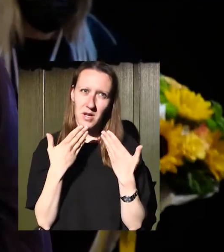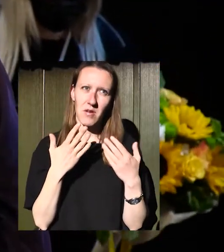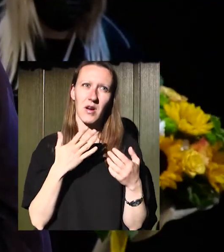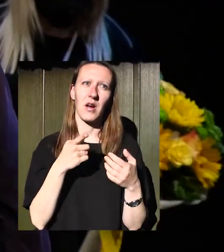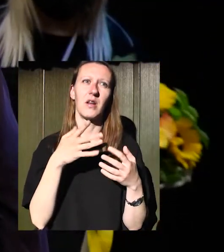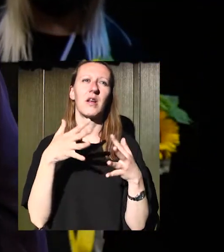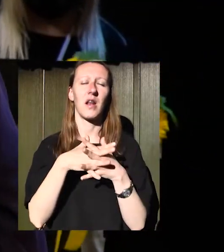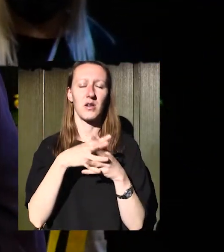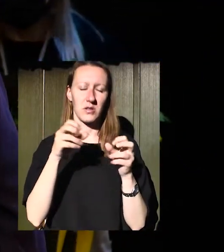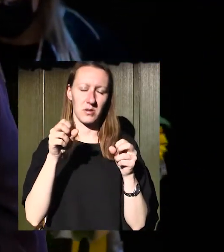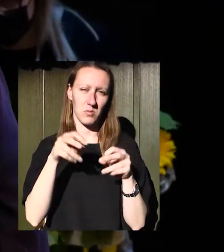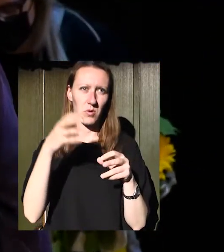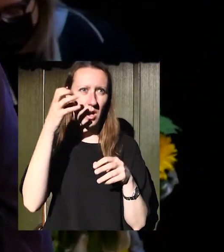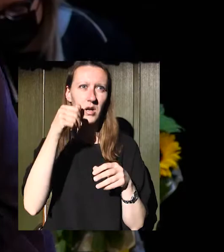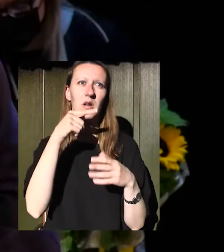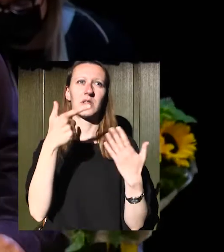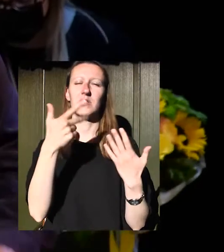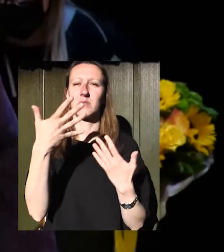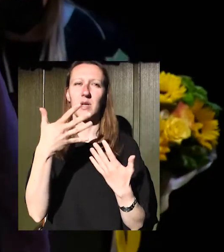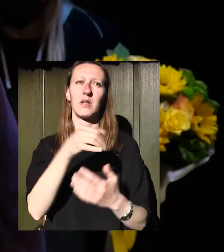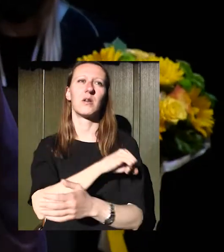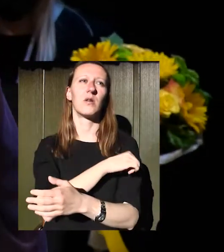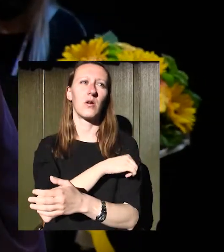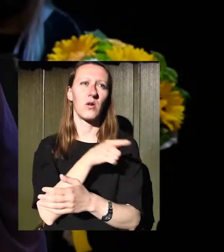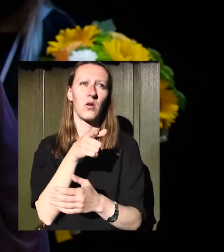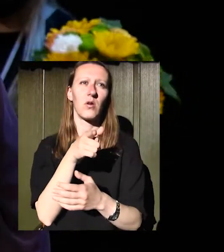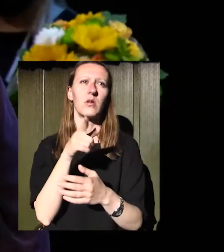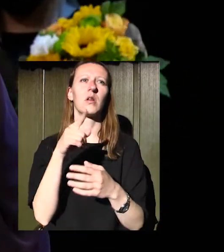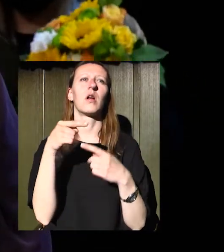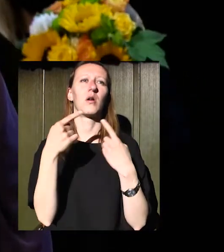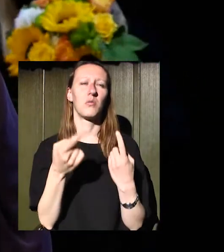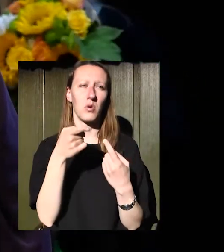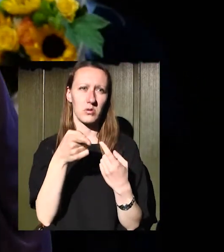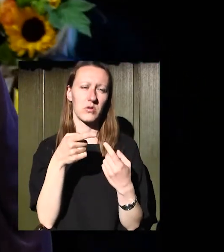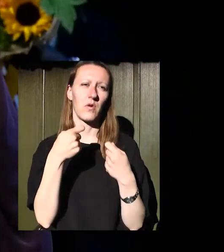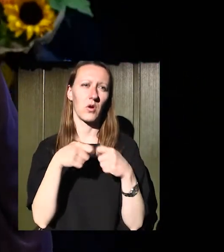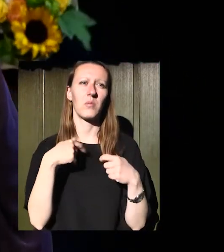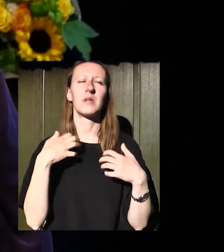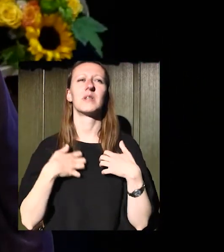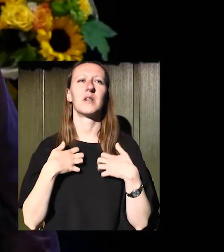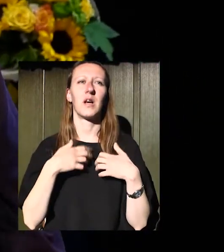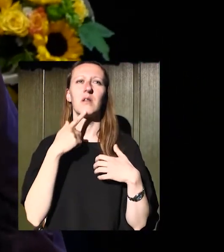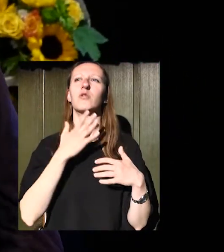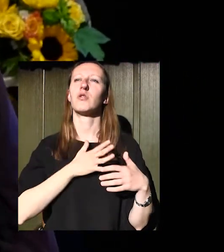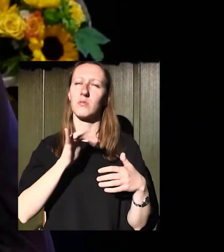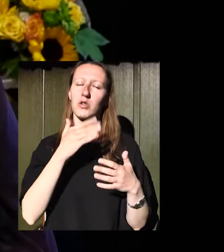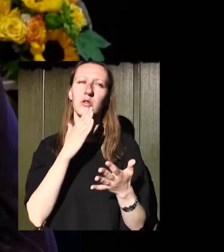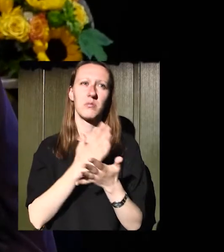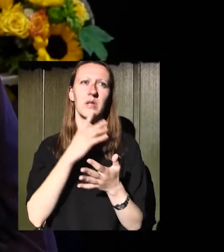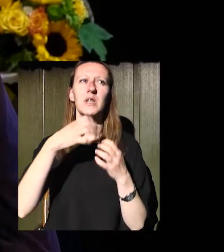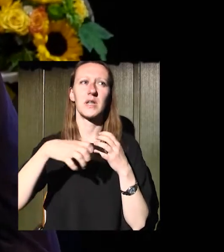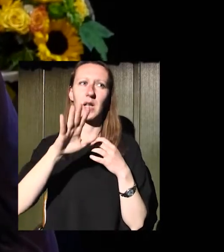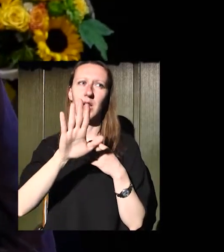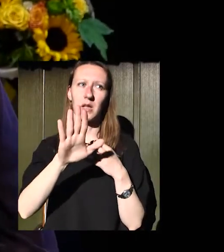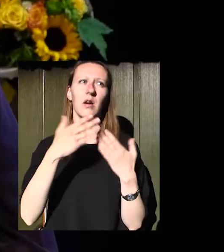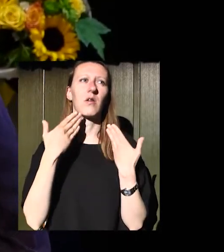zahvaljujem gradonačelniku grada Pule na 75 godina postojeća ovog kluba. Nadam se. Sa željom da će biti